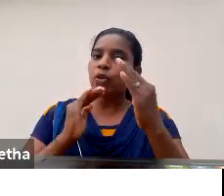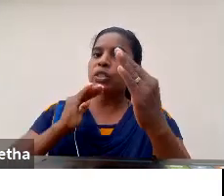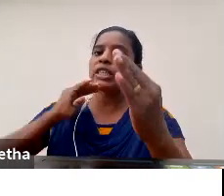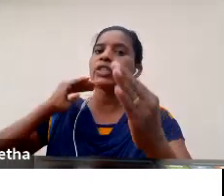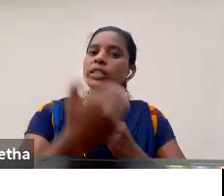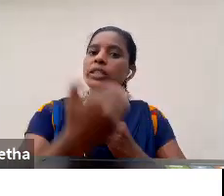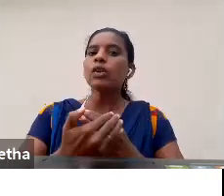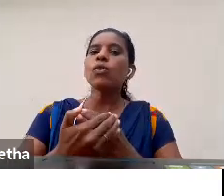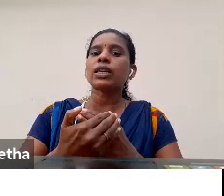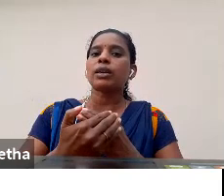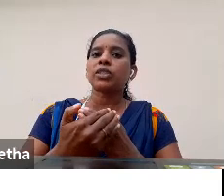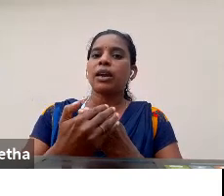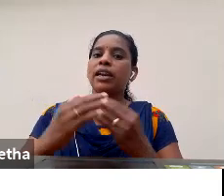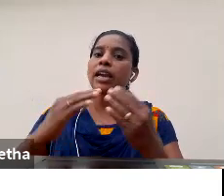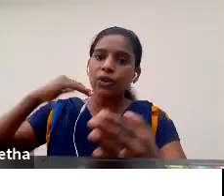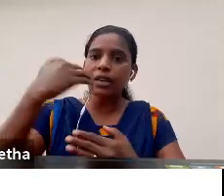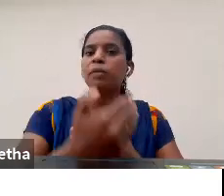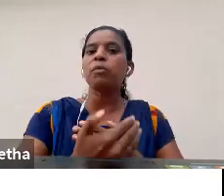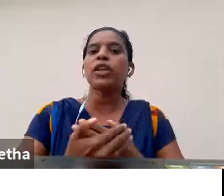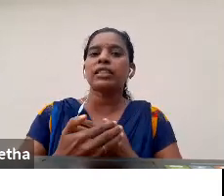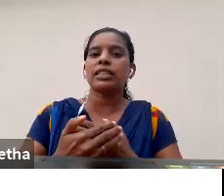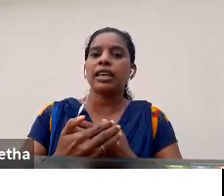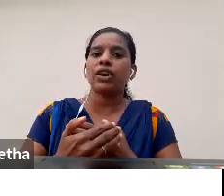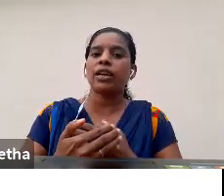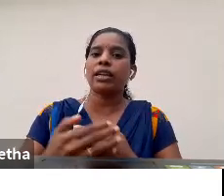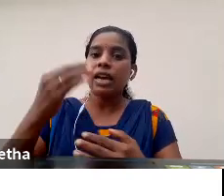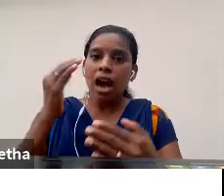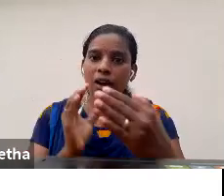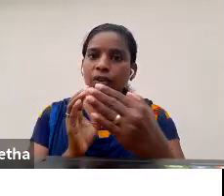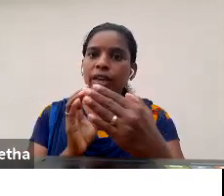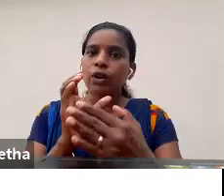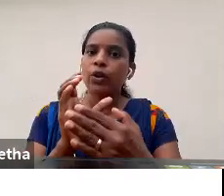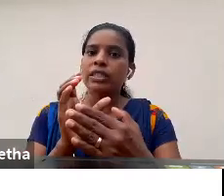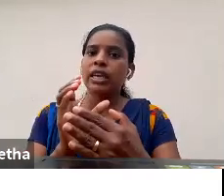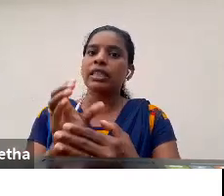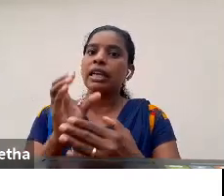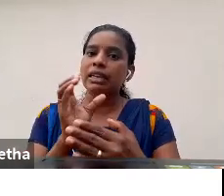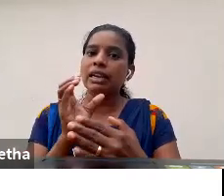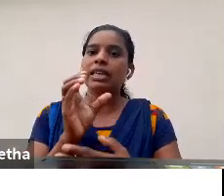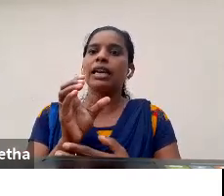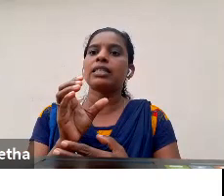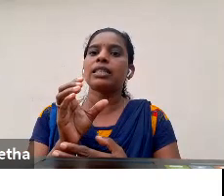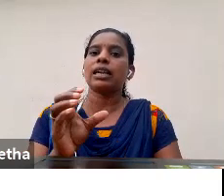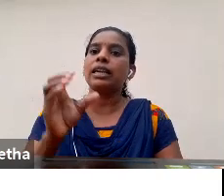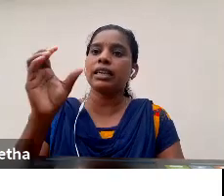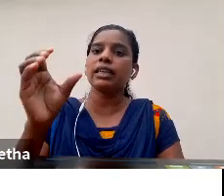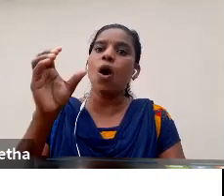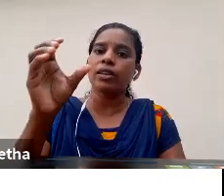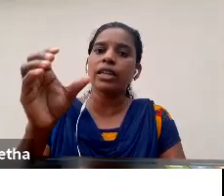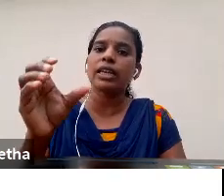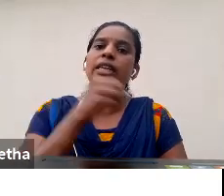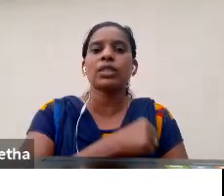പക്ഷെ ആ ഒരു സിറ്റുവേഷനെ ഓവർകം ചെയ്യാൻ വേണ്ടി അവിടെ കമ്മ്യൂണിക്കേറ്റ് ചെയ്യാൻ വേണ്ടിയിട്ട് അവരെ അക്വയർ ചെയ്യുന്ന ചില സയൻസ് ആണ്